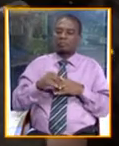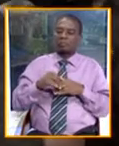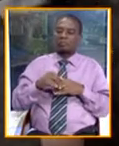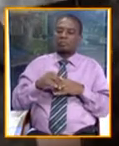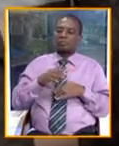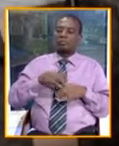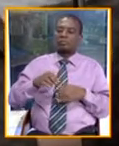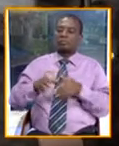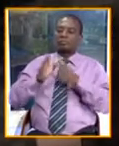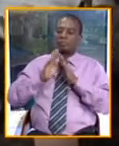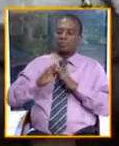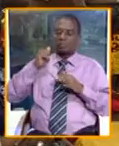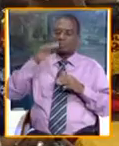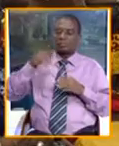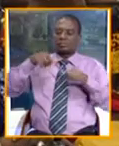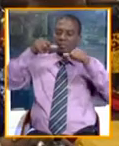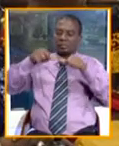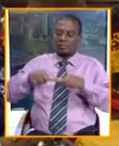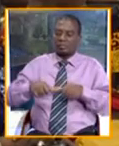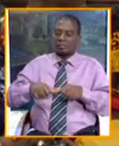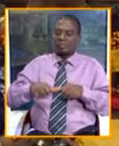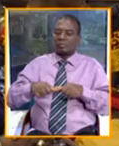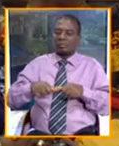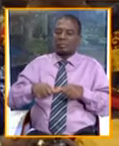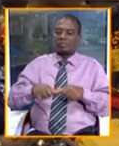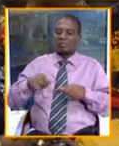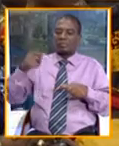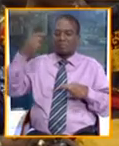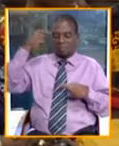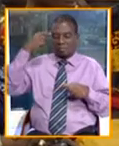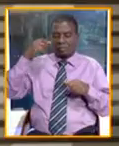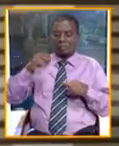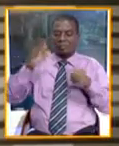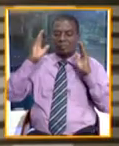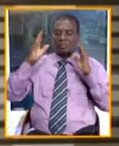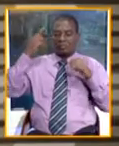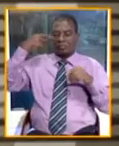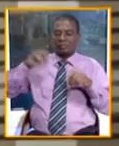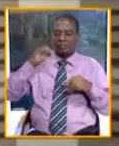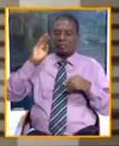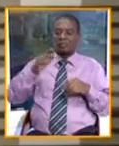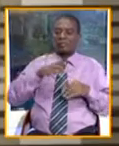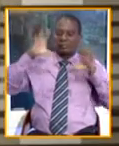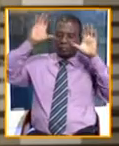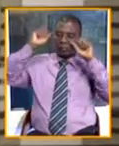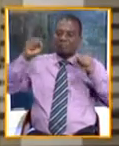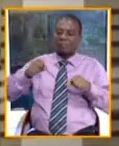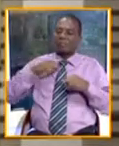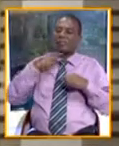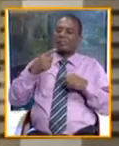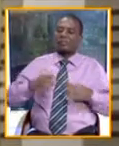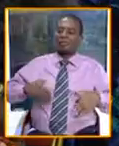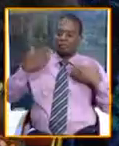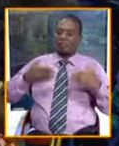Diomandé a exhorté ces femmes à demeurer des soutiens indéfectibles pour leur mari. La présidente de l'association a exprimé sa